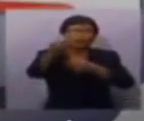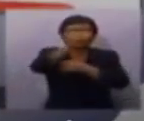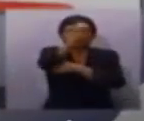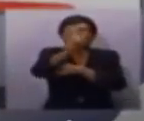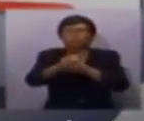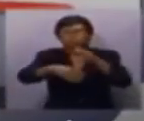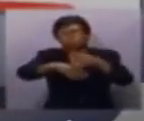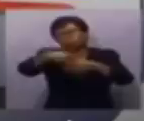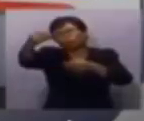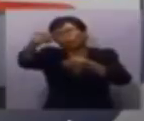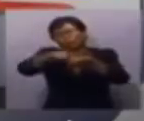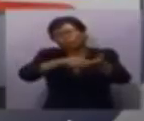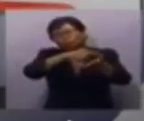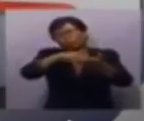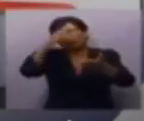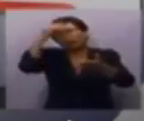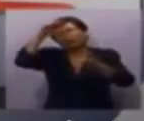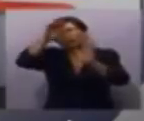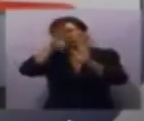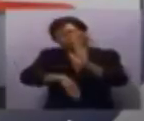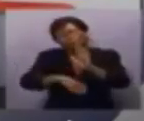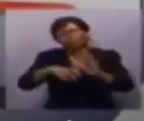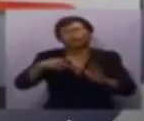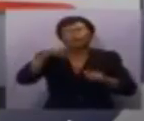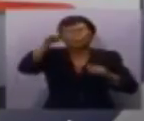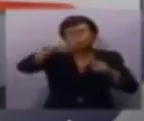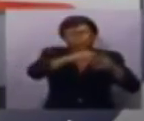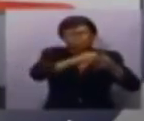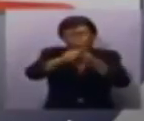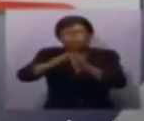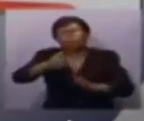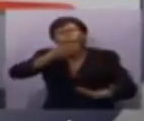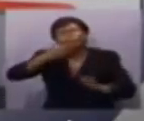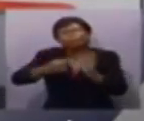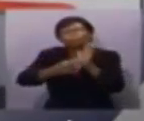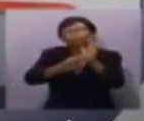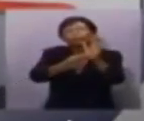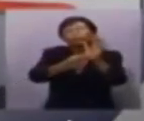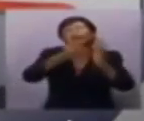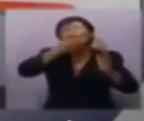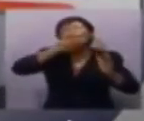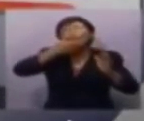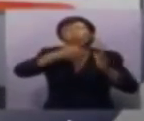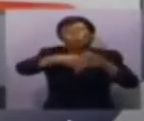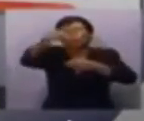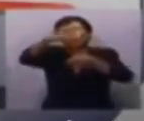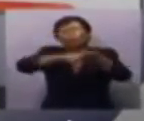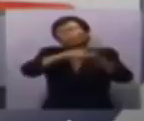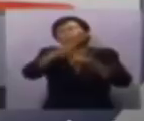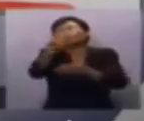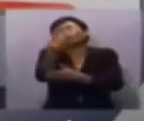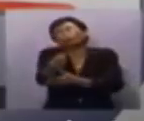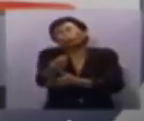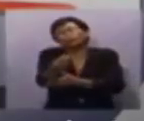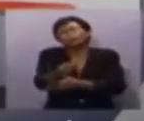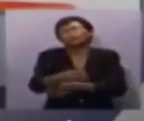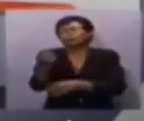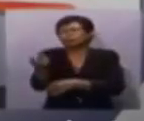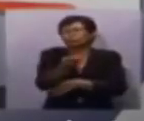keluar mengundi dia agak kurang. Jadi ini perlunya pemimpin muda itu diketengahkan oleh kedua-dua belah parti